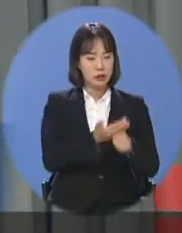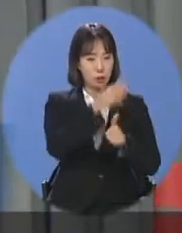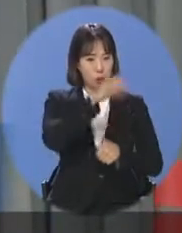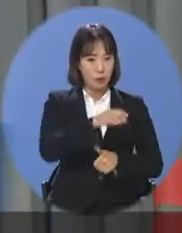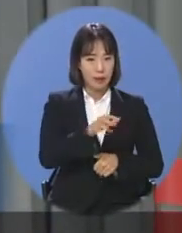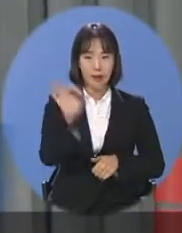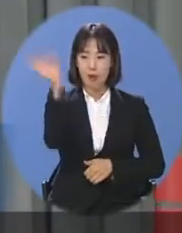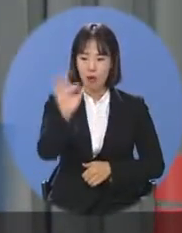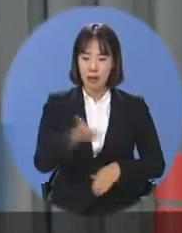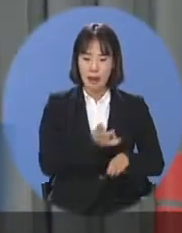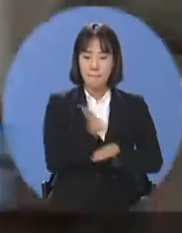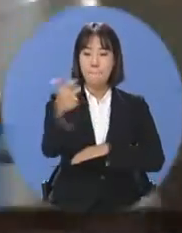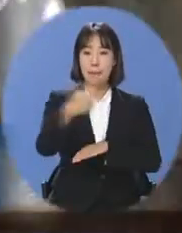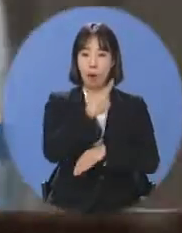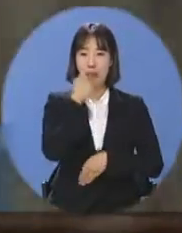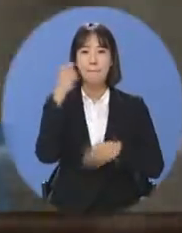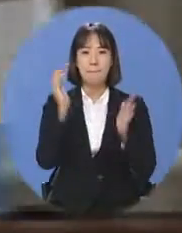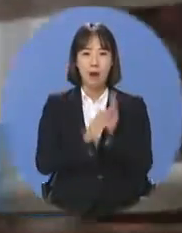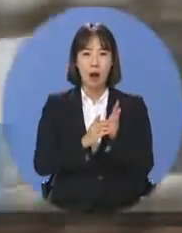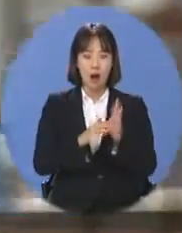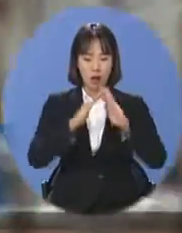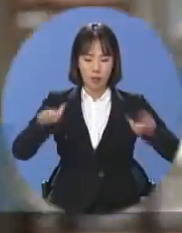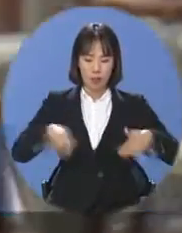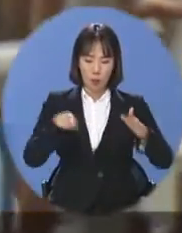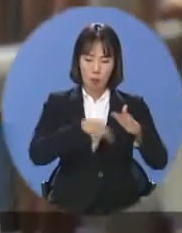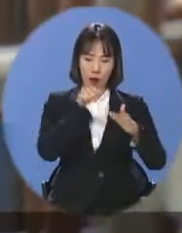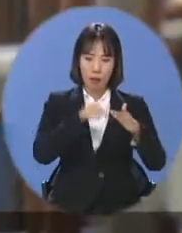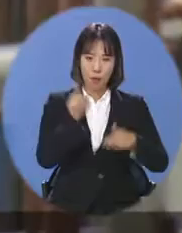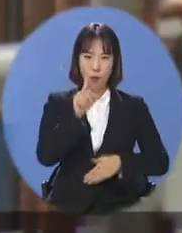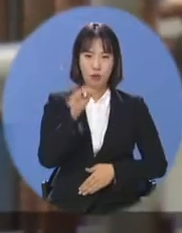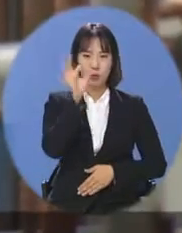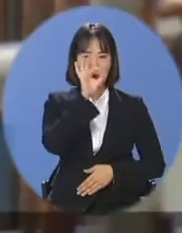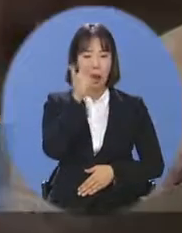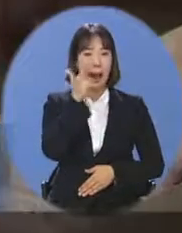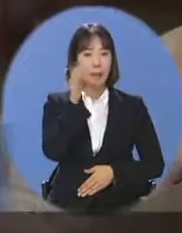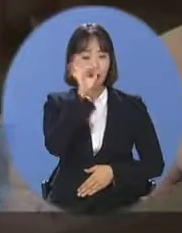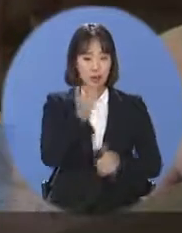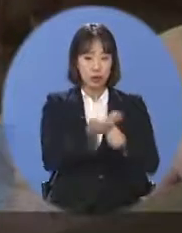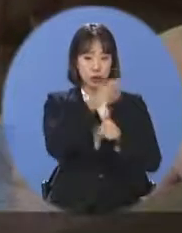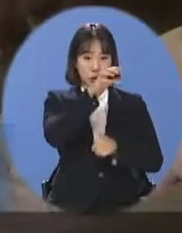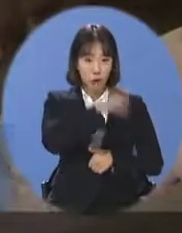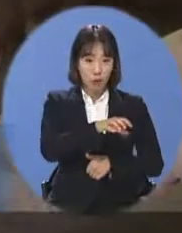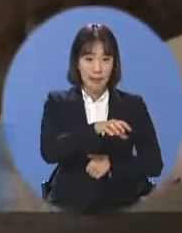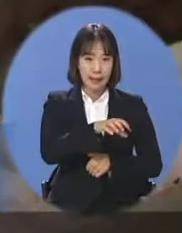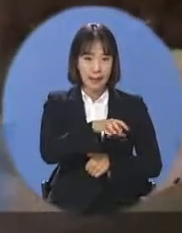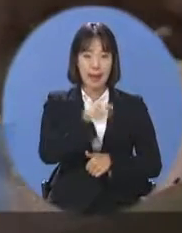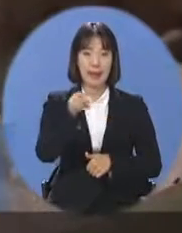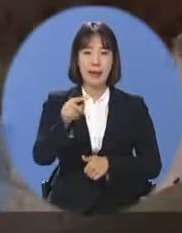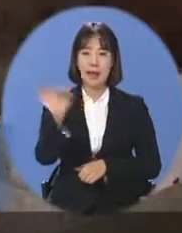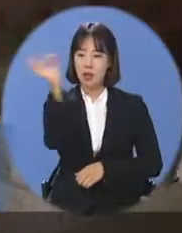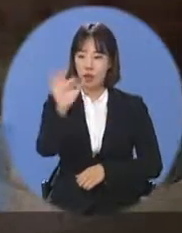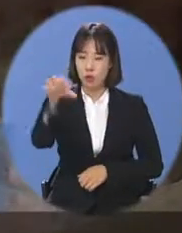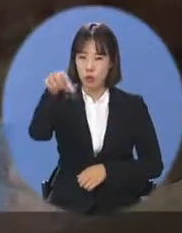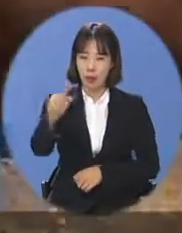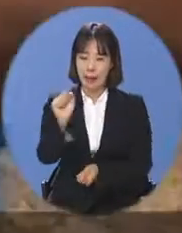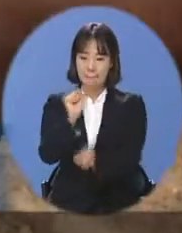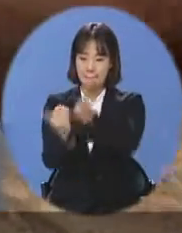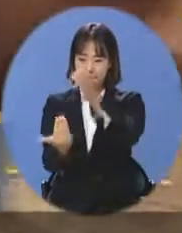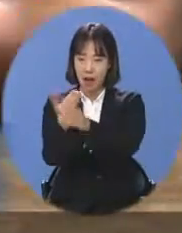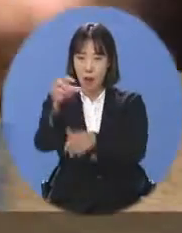확인됐습니다. 전남도는 이달 초에 도내 한 종돈장에서 새끼 돼지 20마리를 경기도 연천의 아프리카 돼지 열병 발생